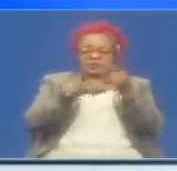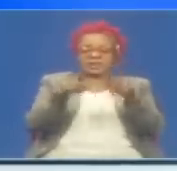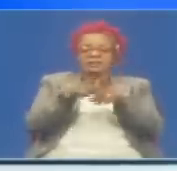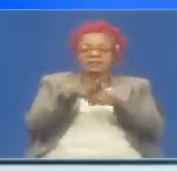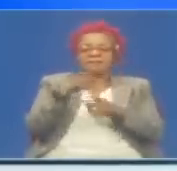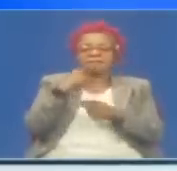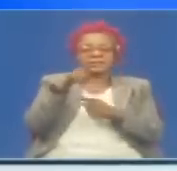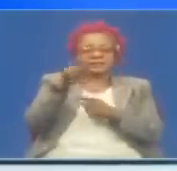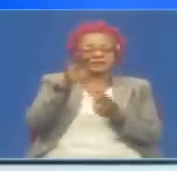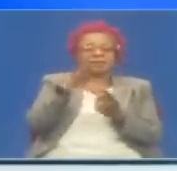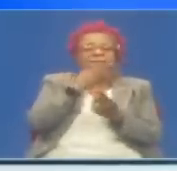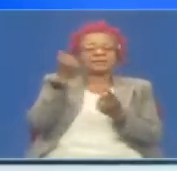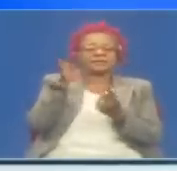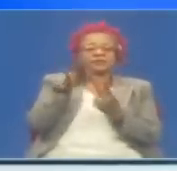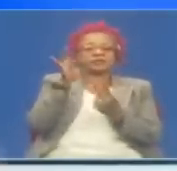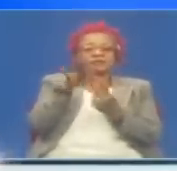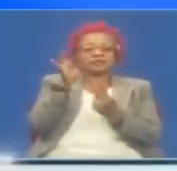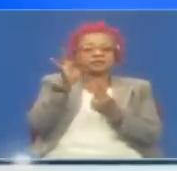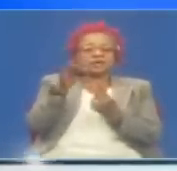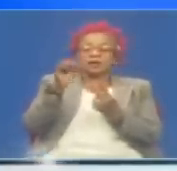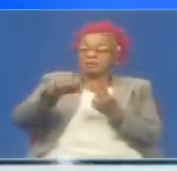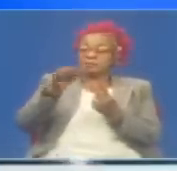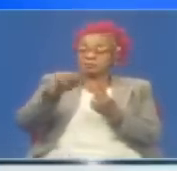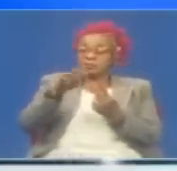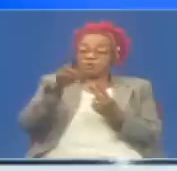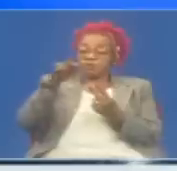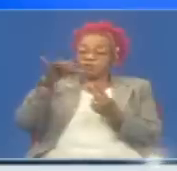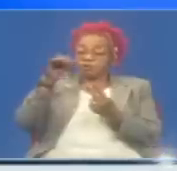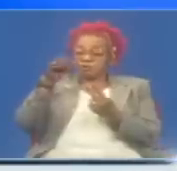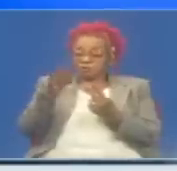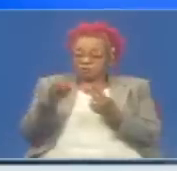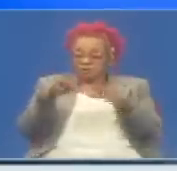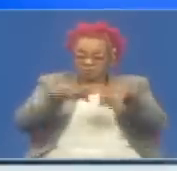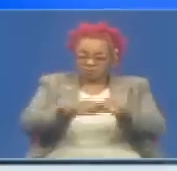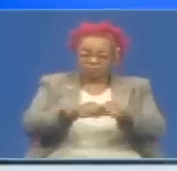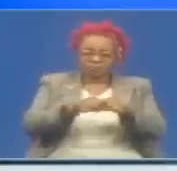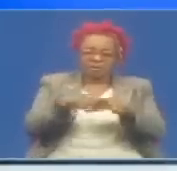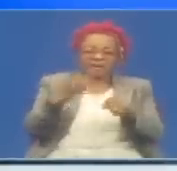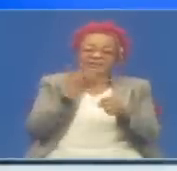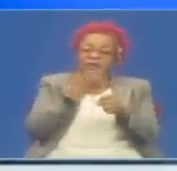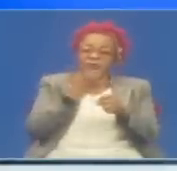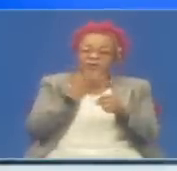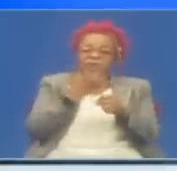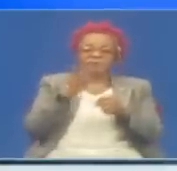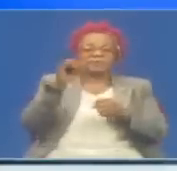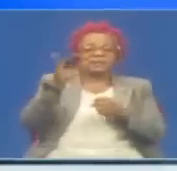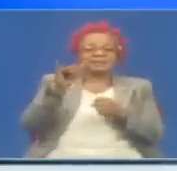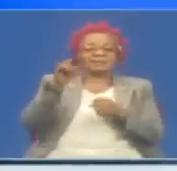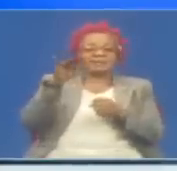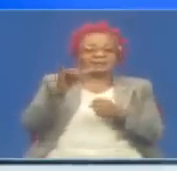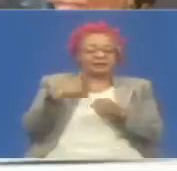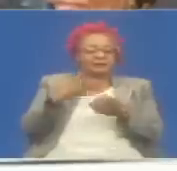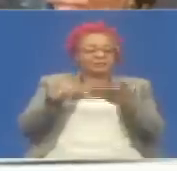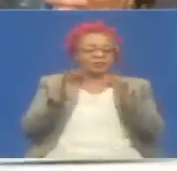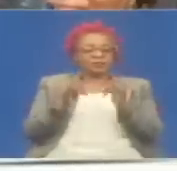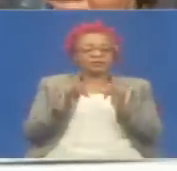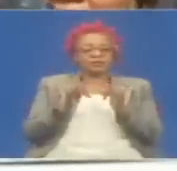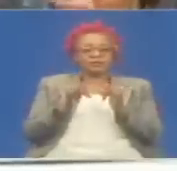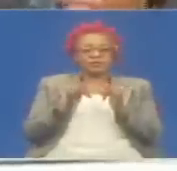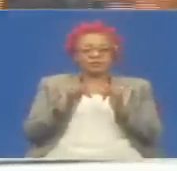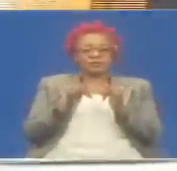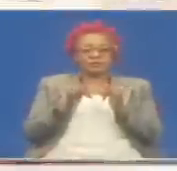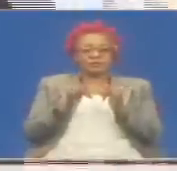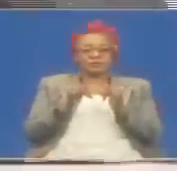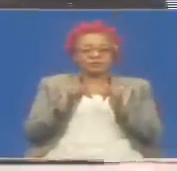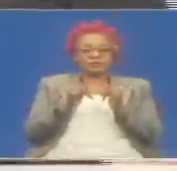chaguo bora. Je, Nyoro atampiku Gachagua na kuwa mbabe wa eneo la Mlima Kenya? Sine chazima anadadisi. Karibu